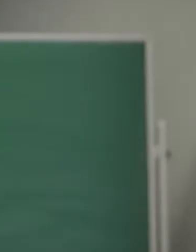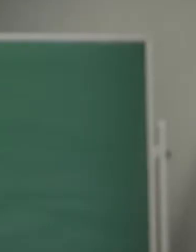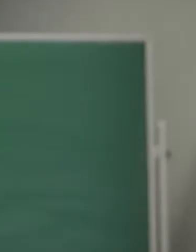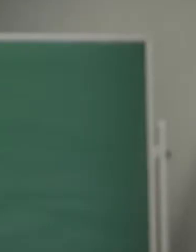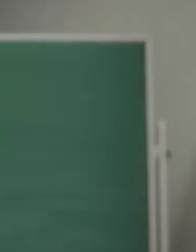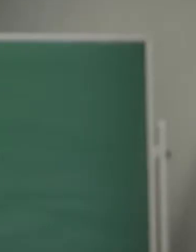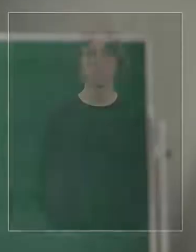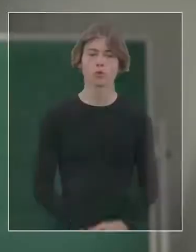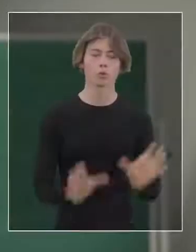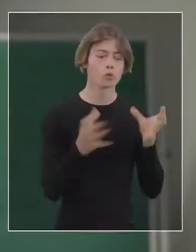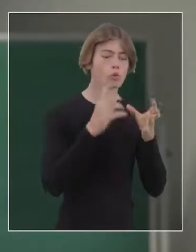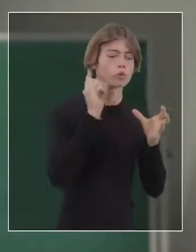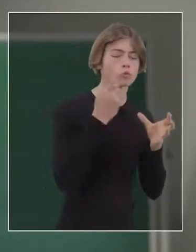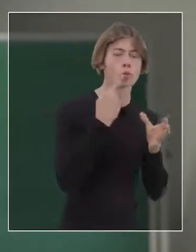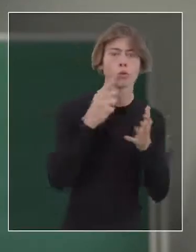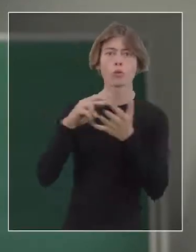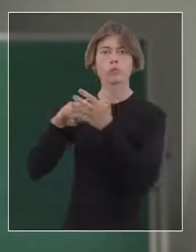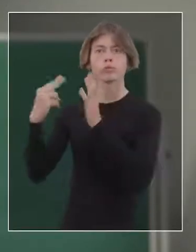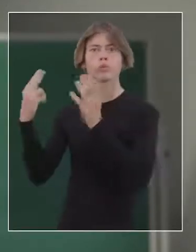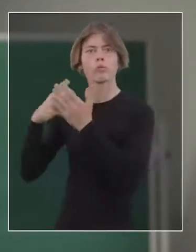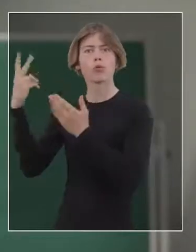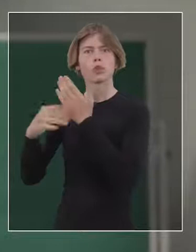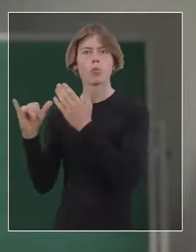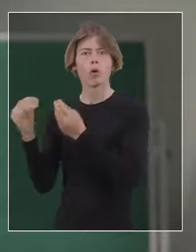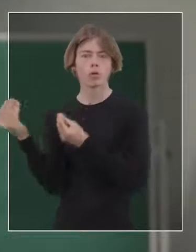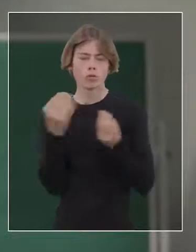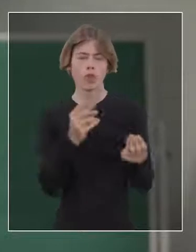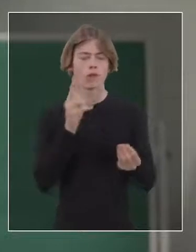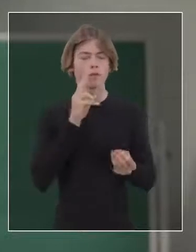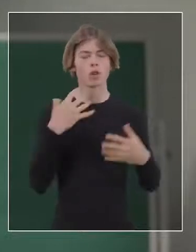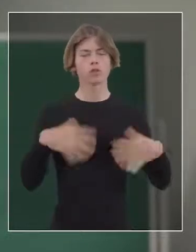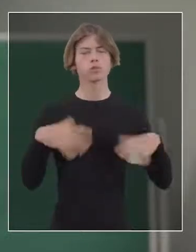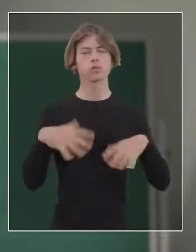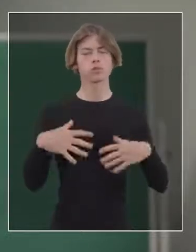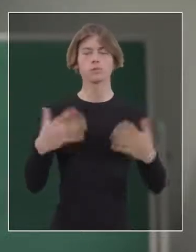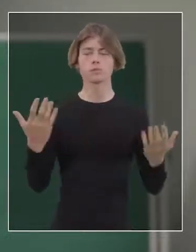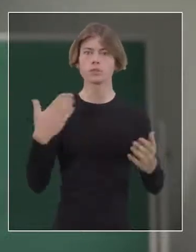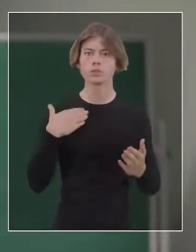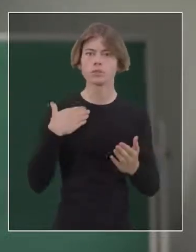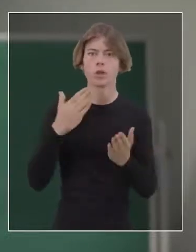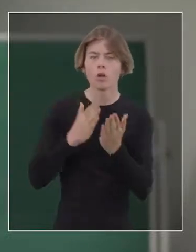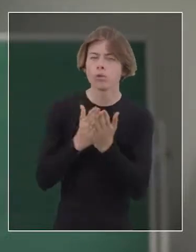Et du coup, mettre ce projet en place, ça aide tous les sourds